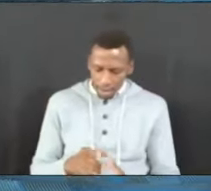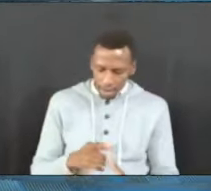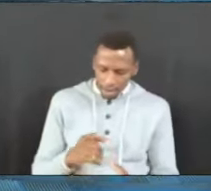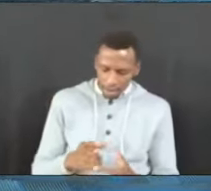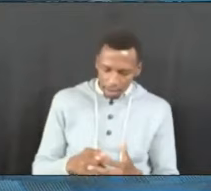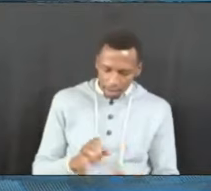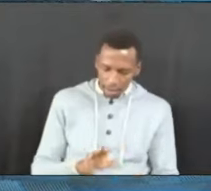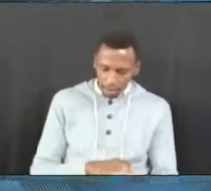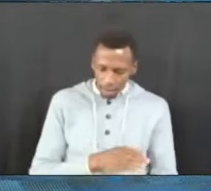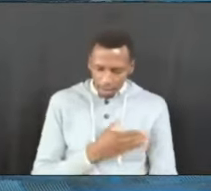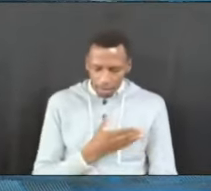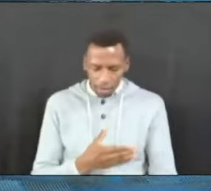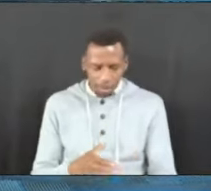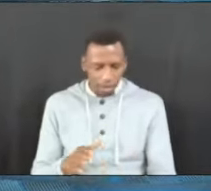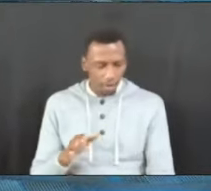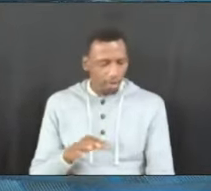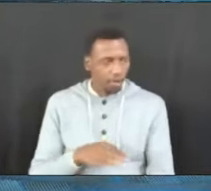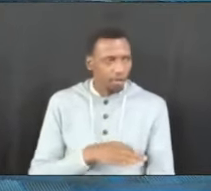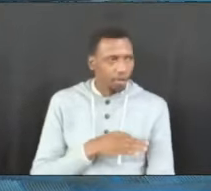mkuu roho yangu